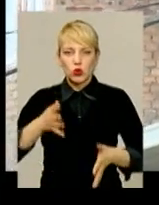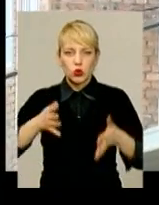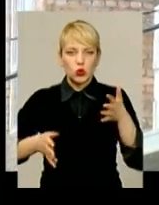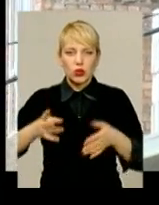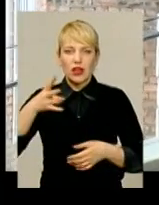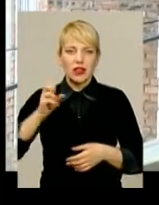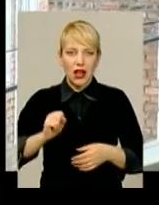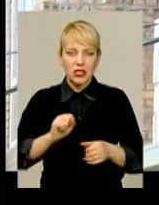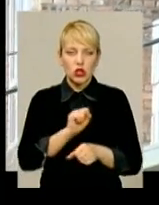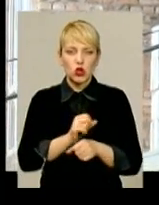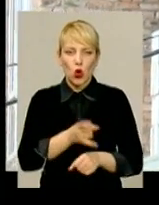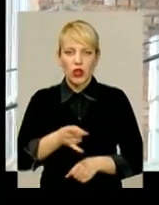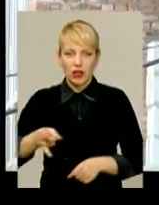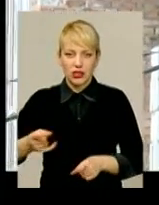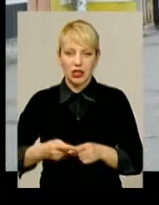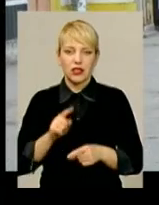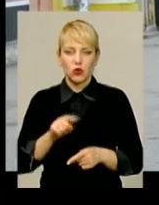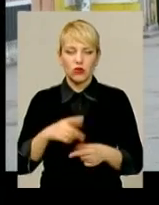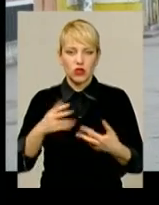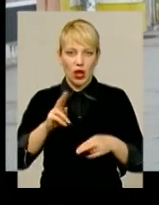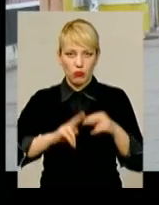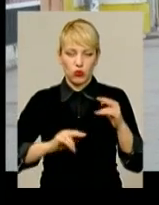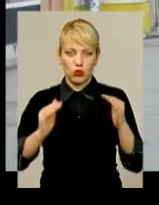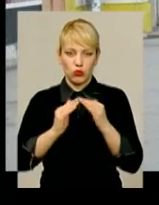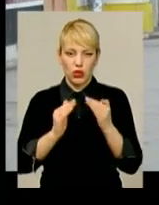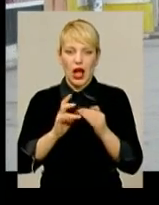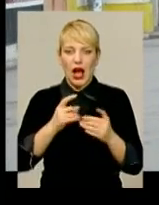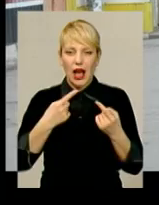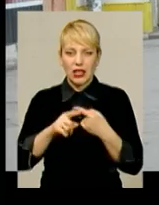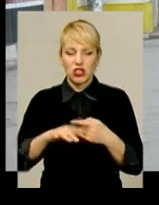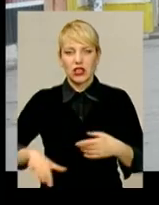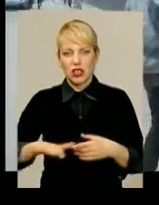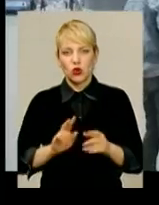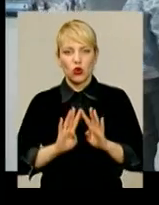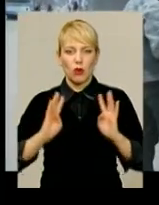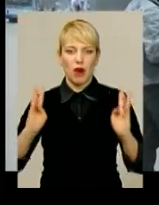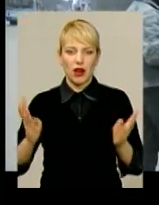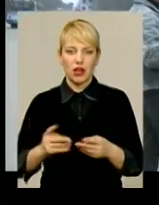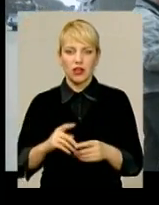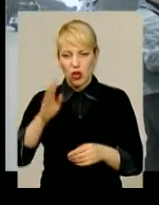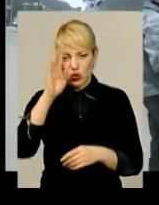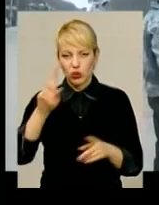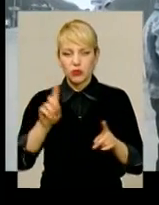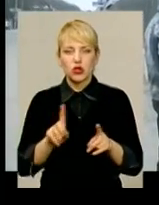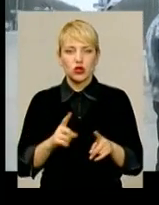Тут на частині земельної ділянки вже зводять висотку. Решту території огороджують парканом. Хлопці, що